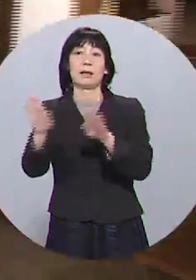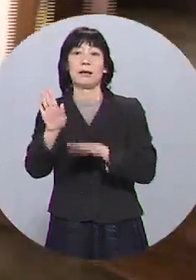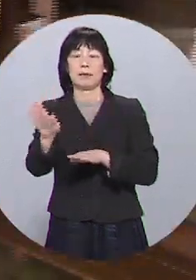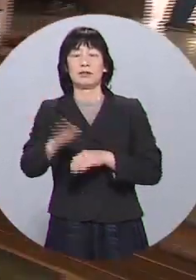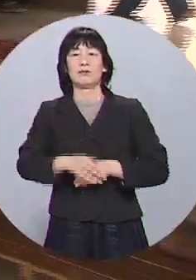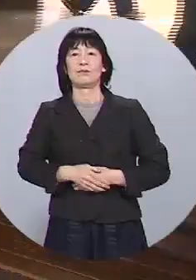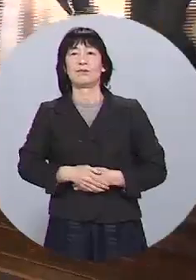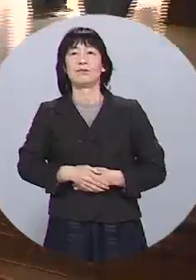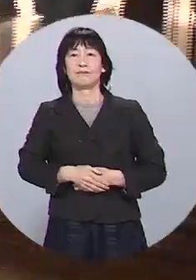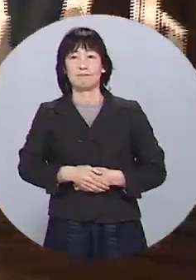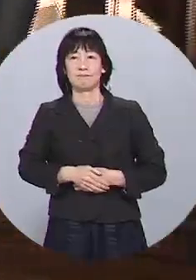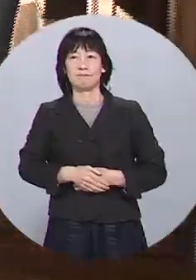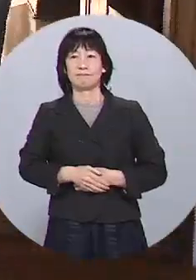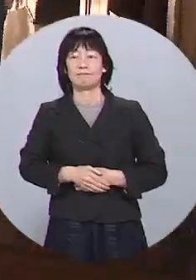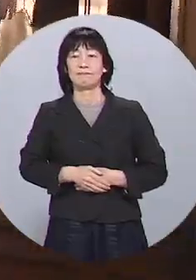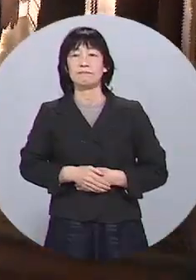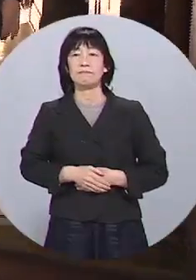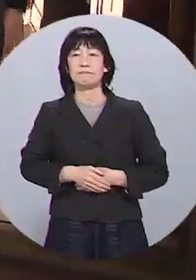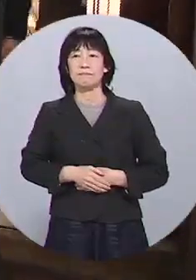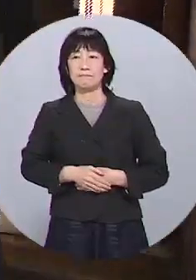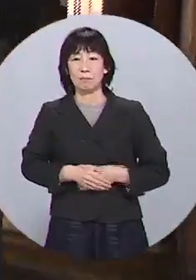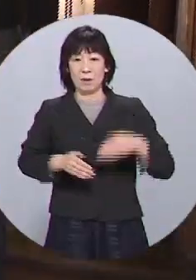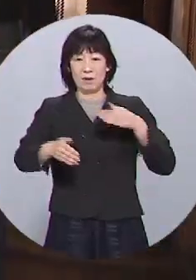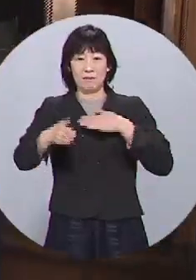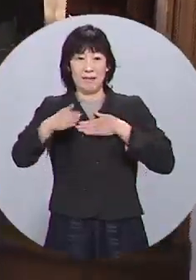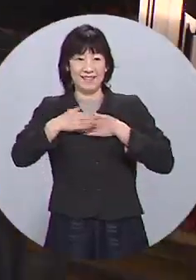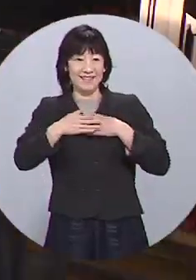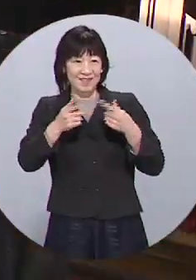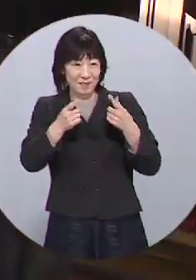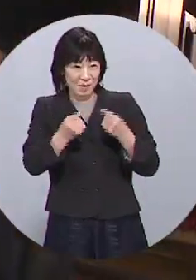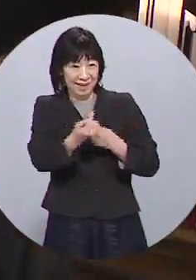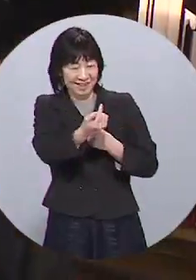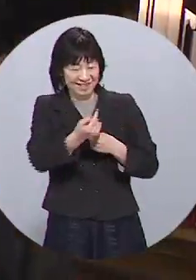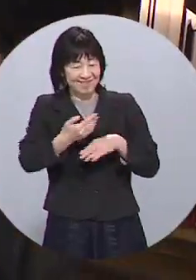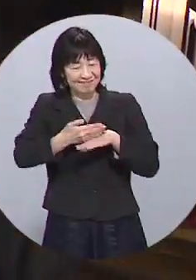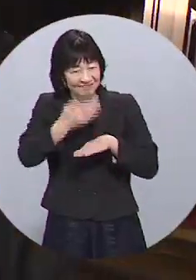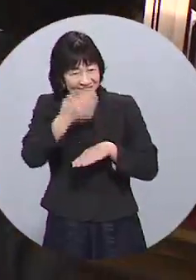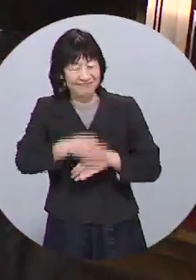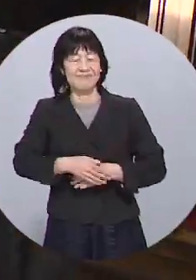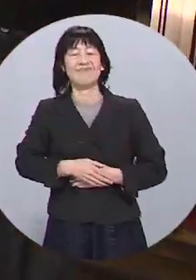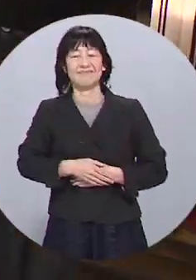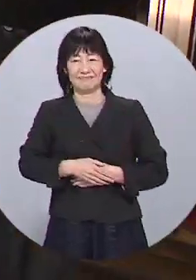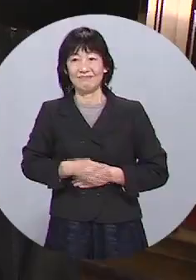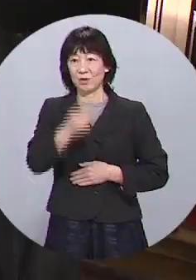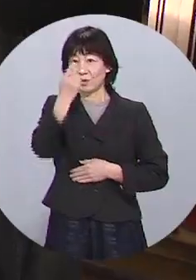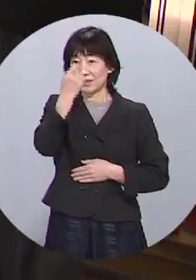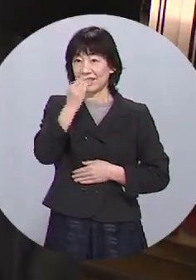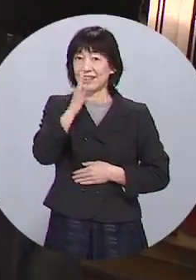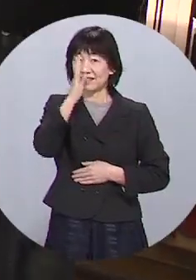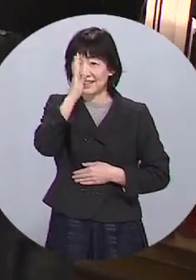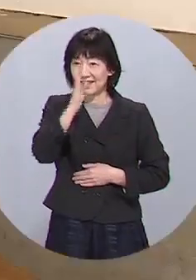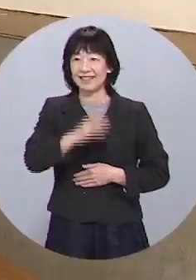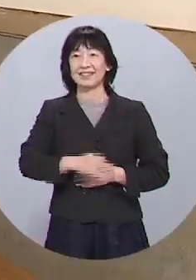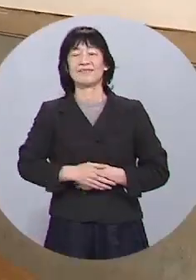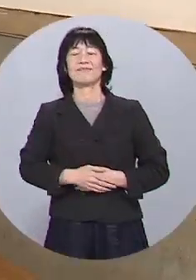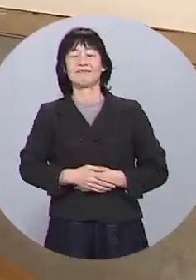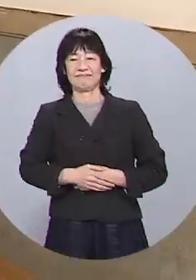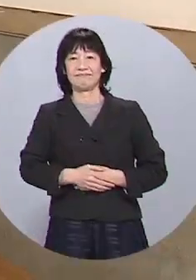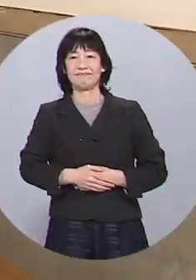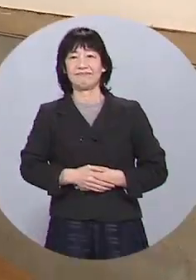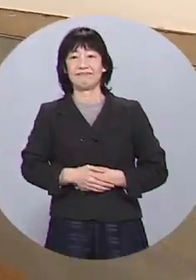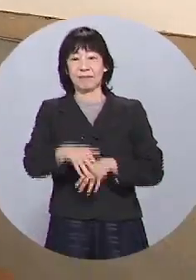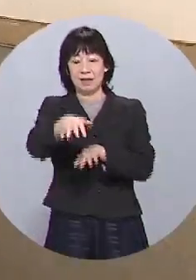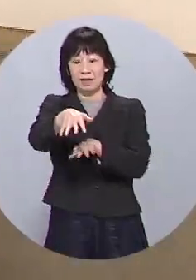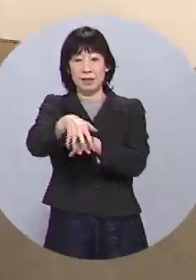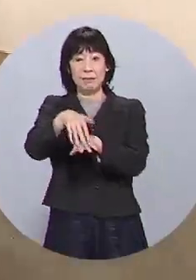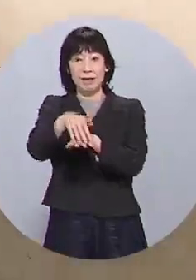んにちは。 こんにちは。銘仙に来てきてくださったんですね。よろしくお願いします。 はい、教えてください。お願いします。 秩父銘